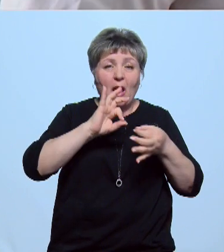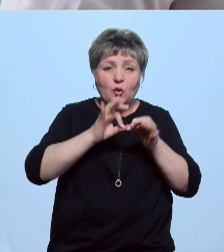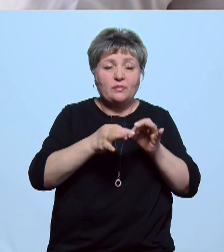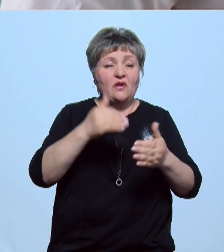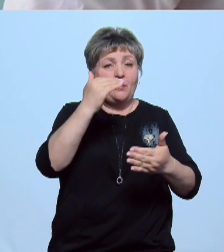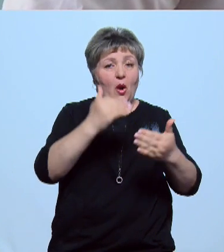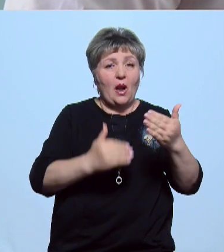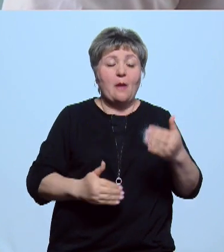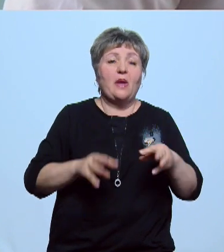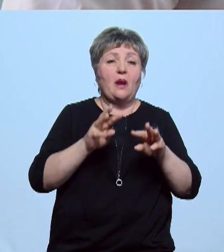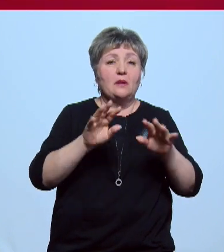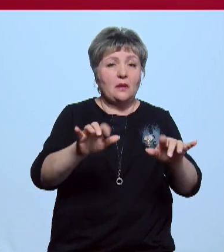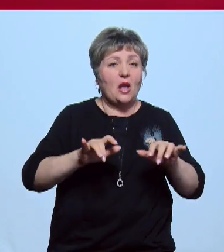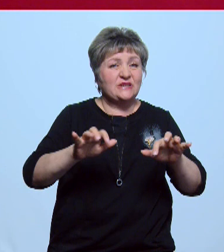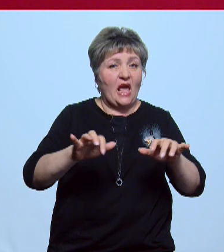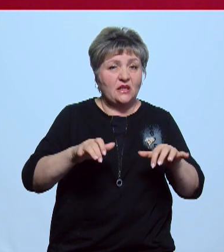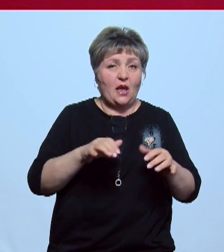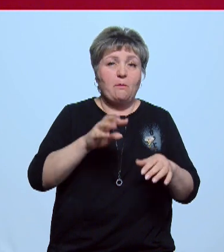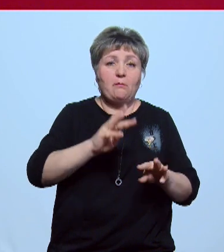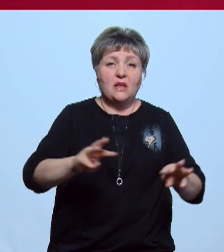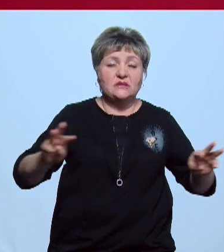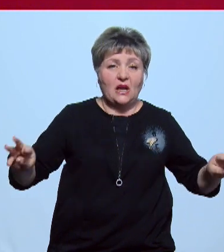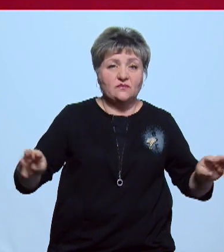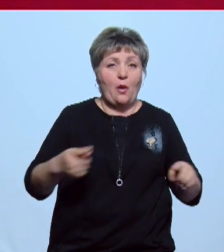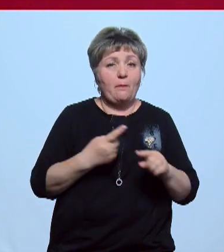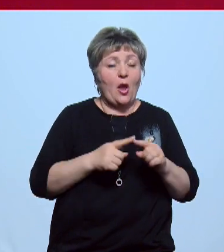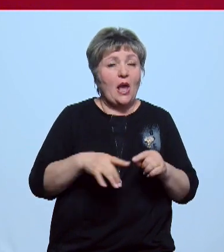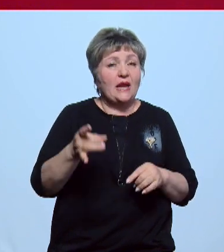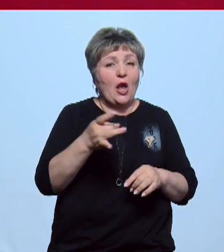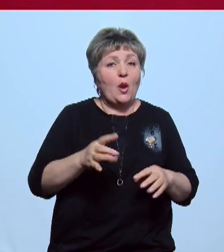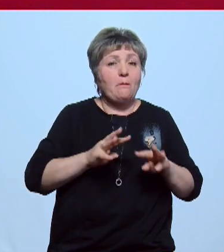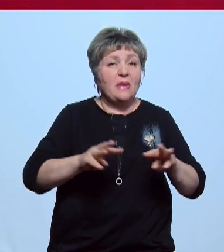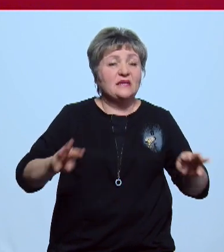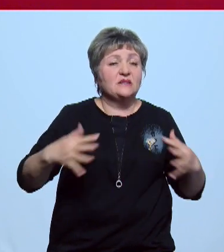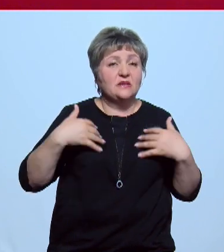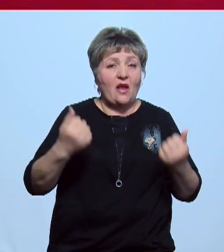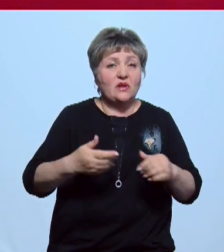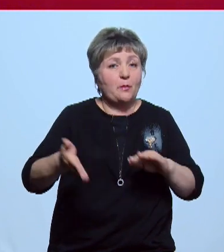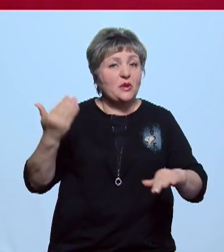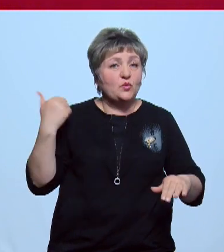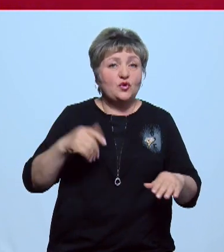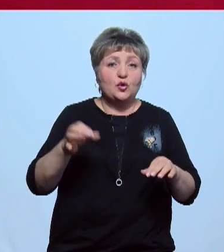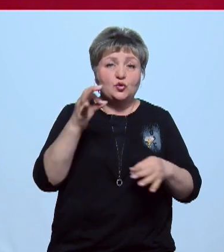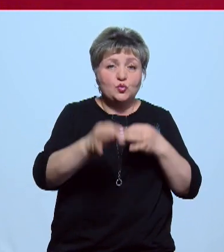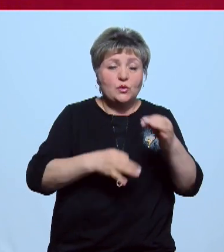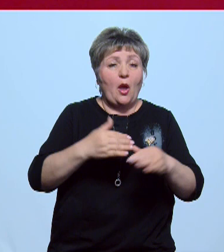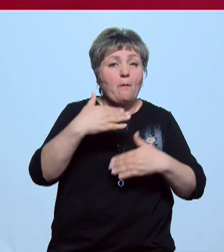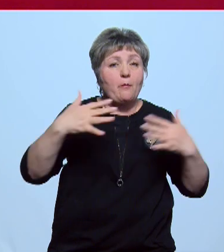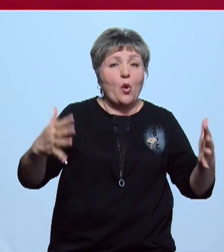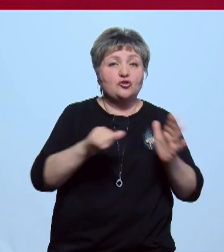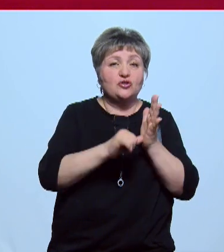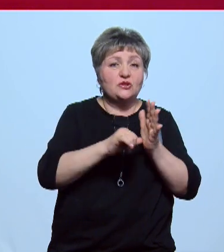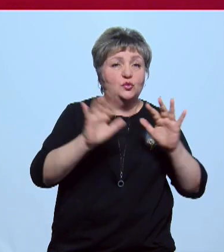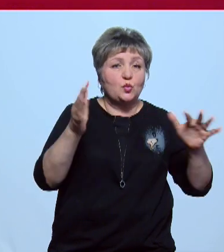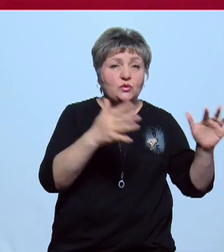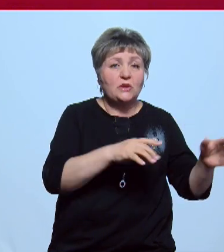сайте министерства. И по данным регионального Минздрава, за минувшие сутки было выявлено более 60 новых